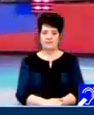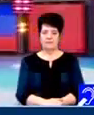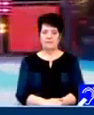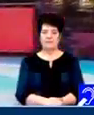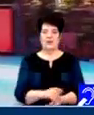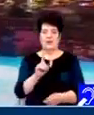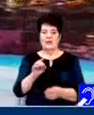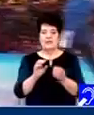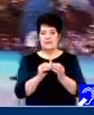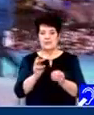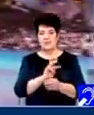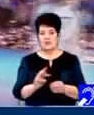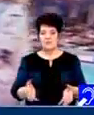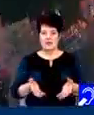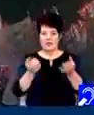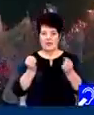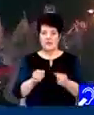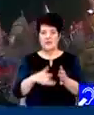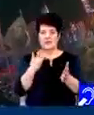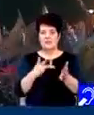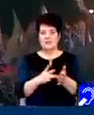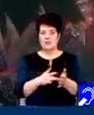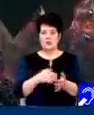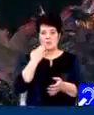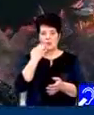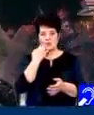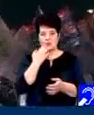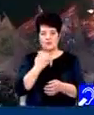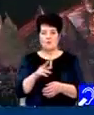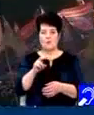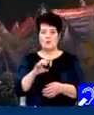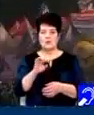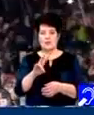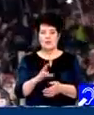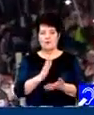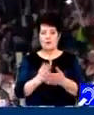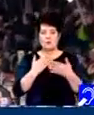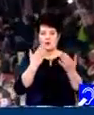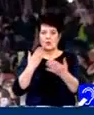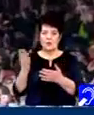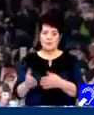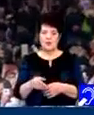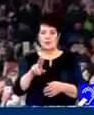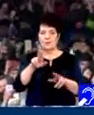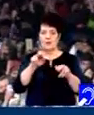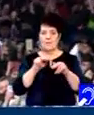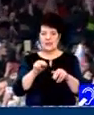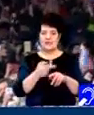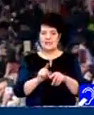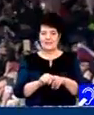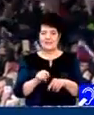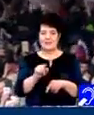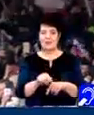În fața 10.000 de susținători adunați în centrul Moscovei, în ciuda frigului, Vladimir Putin a făcut un apel la unitate după previzibila victorie în